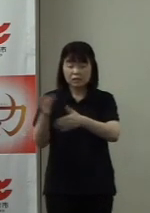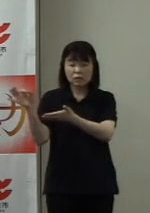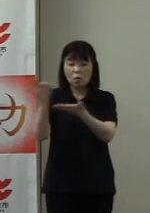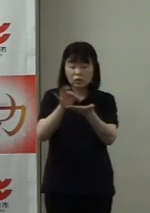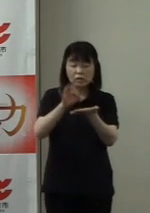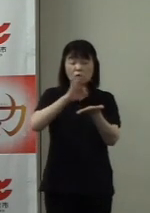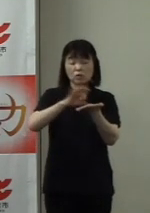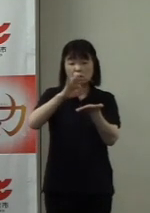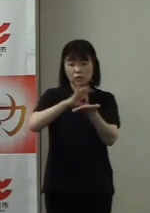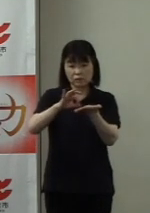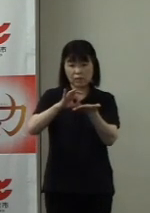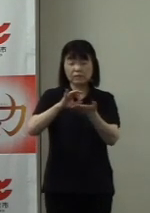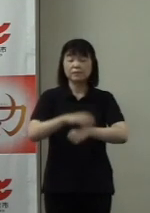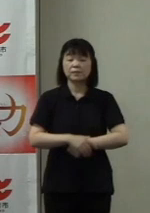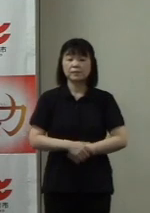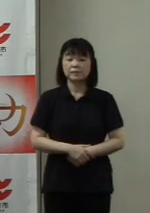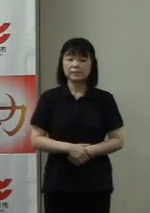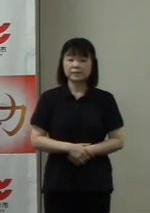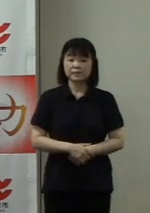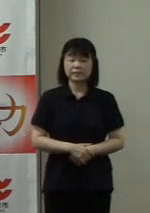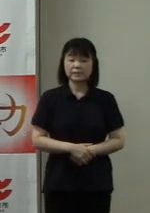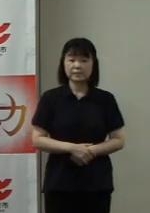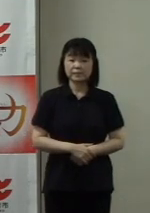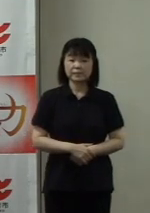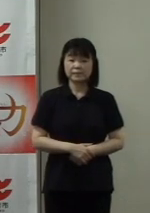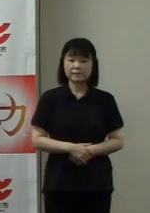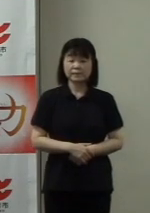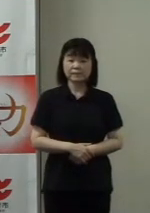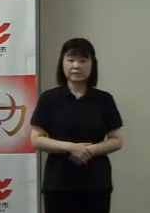ところで、あります。